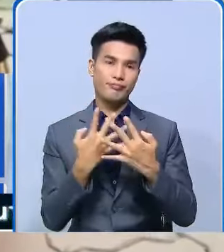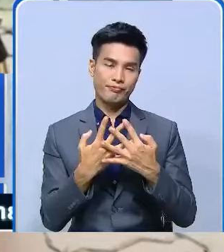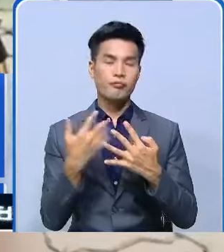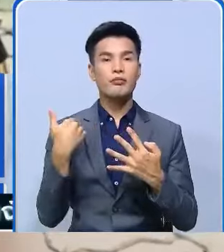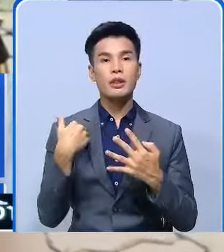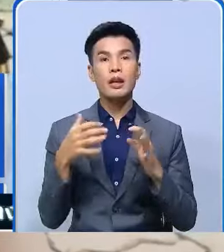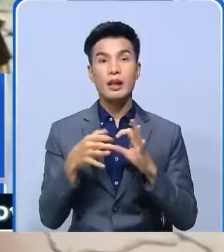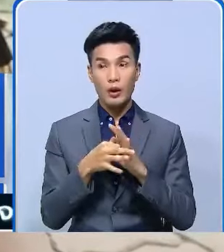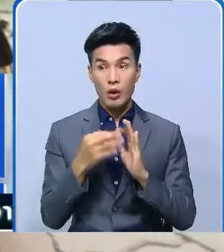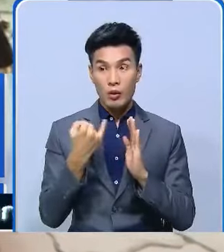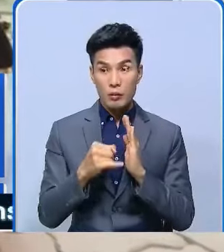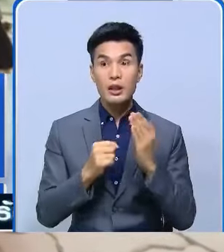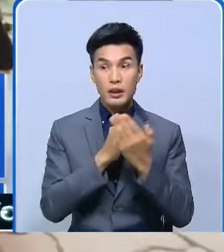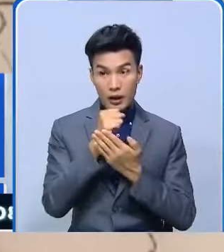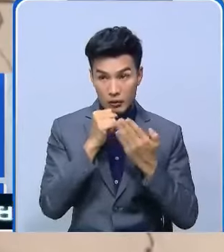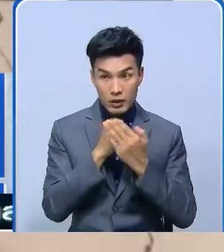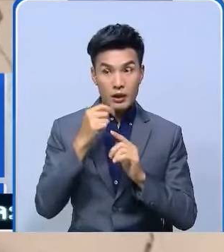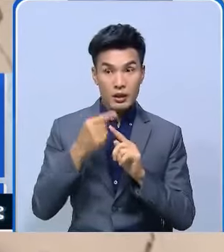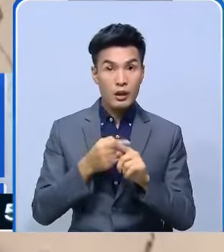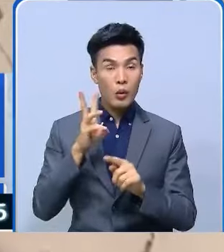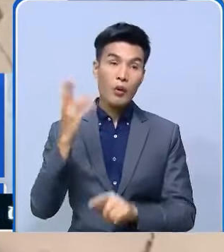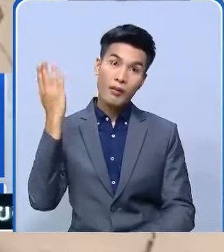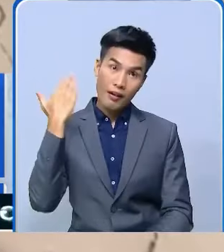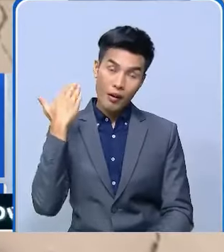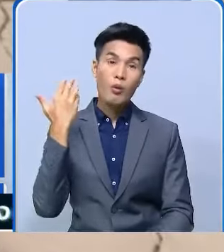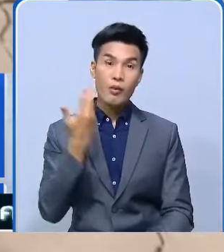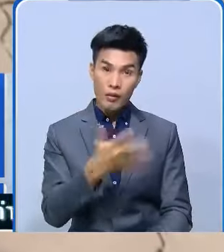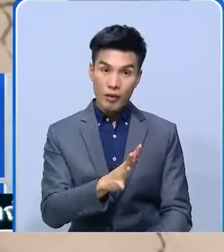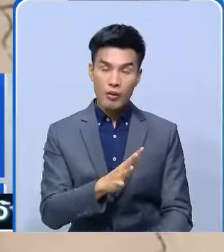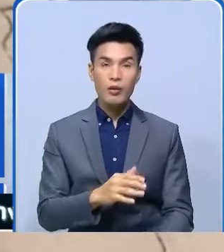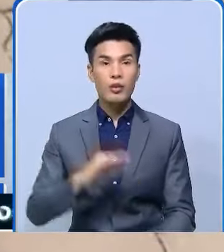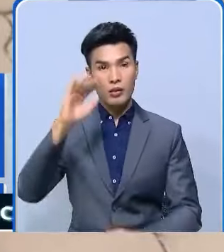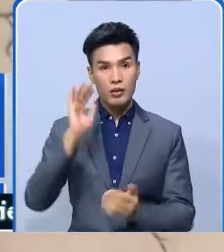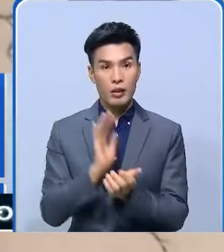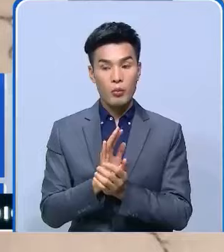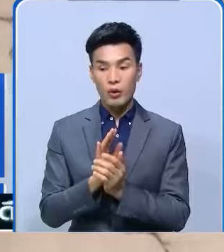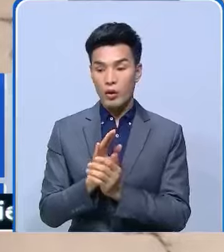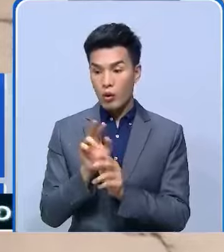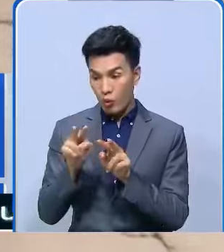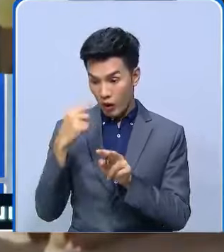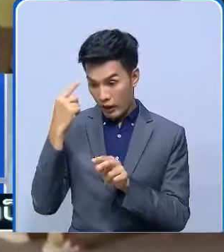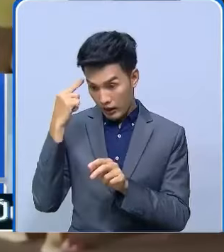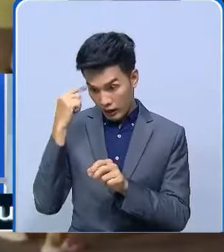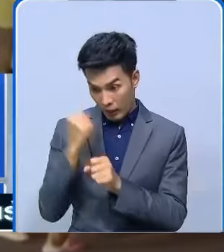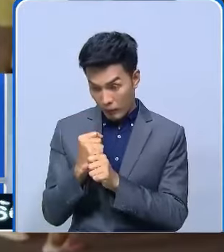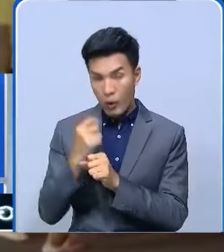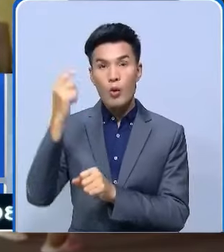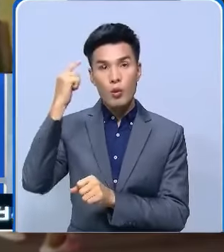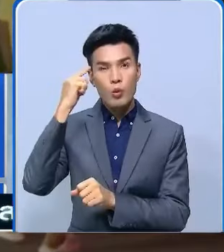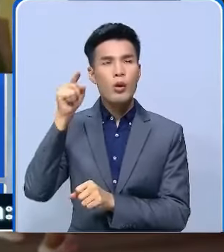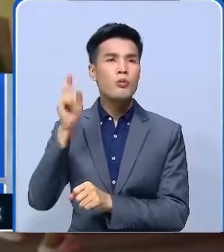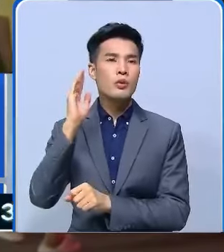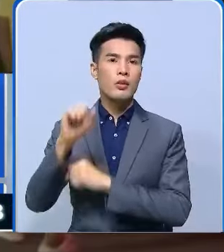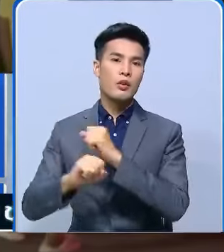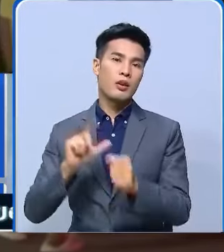ในคดีครอบครองยาเสพติดเมื่อเดือนมิถุนายนที่ผ่านมานี้เองค่ะโดยชุดสืบสวนรู้ตัวผู้ก่อเหตุแล้วก็คือนายวรัญญูอายุ28ปี